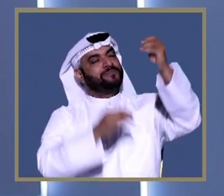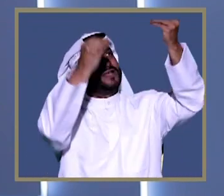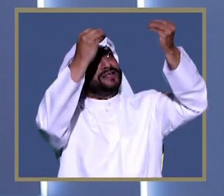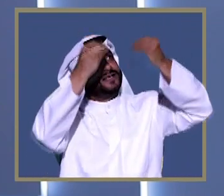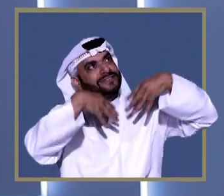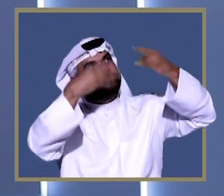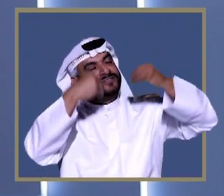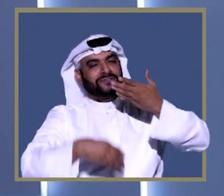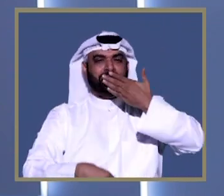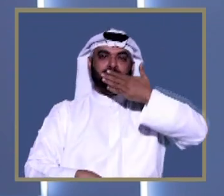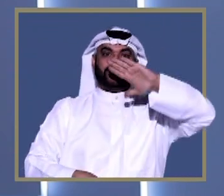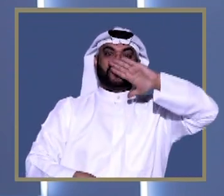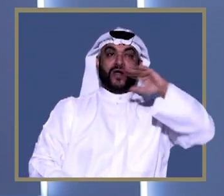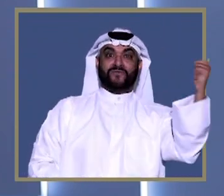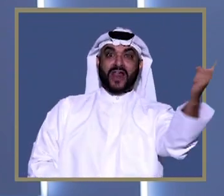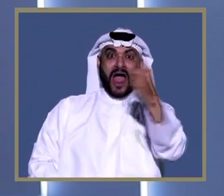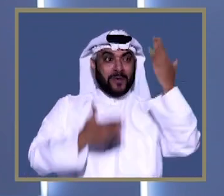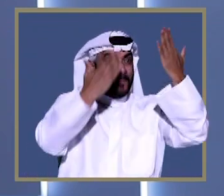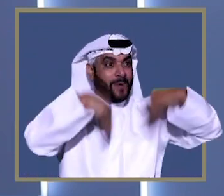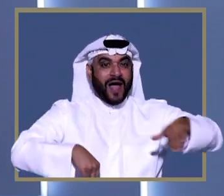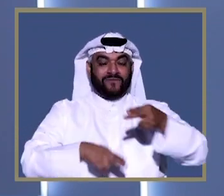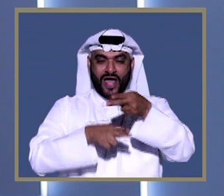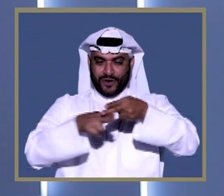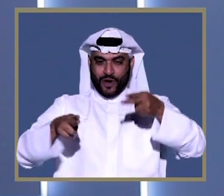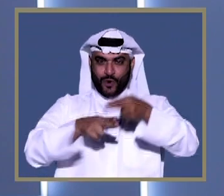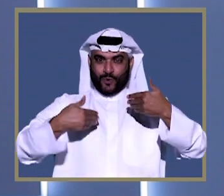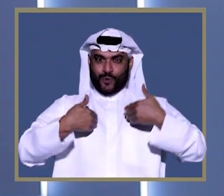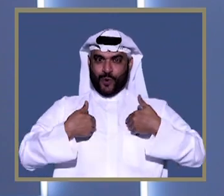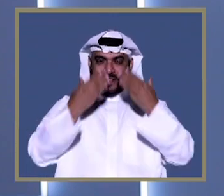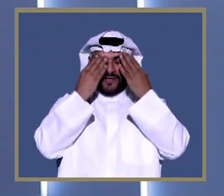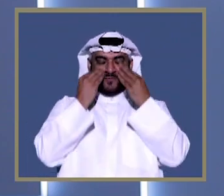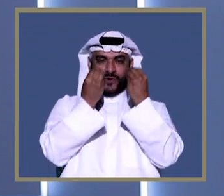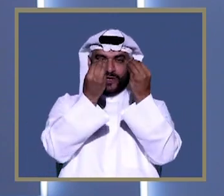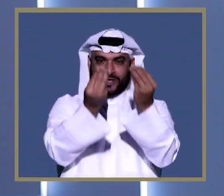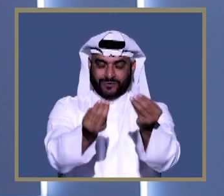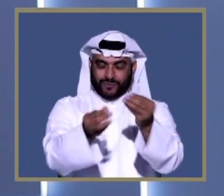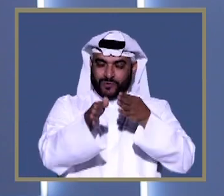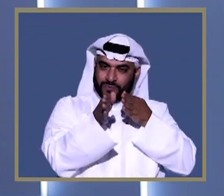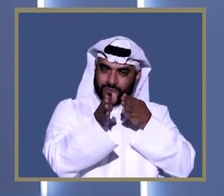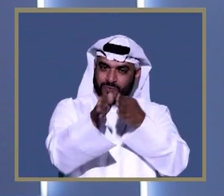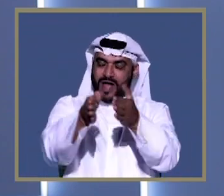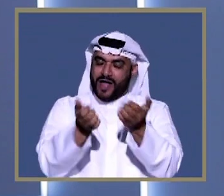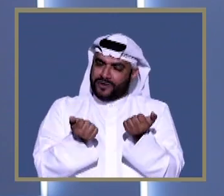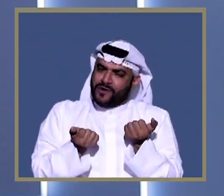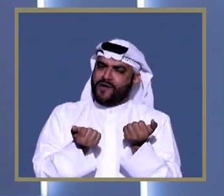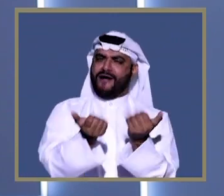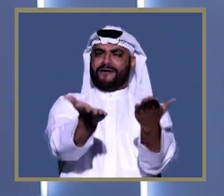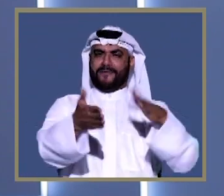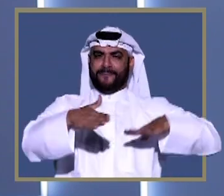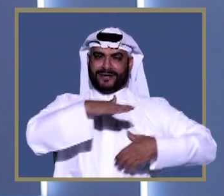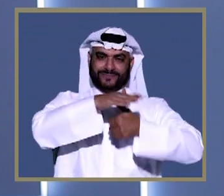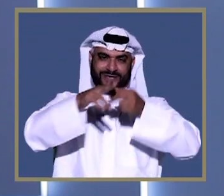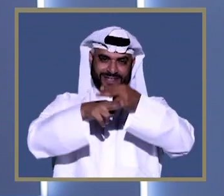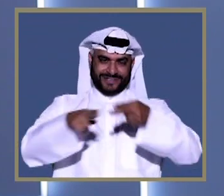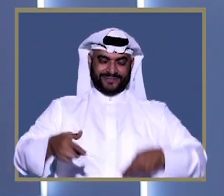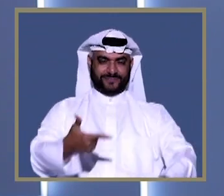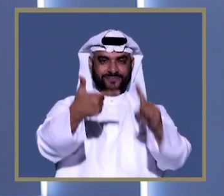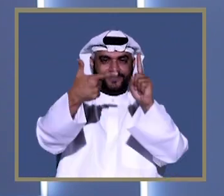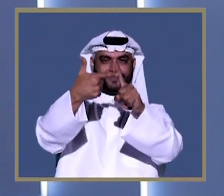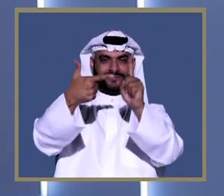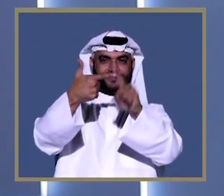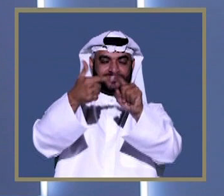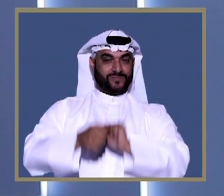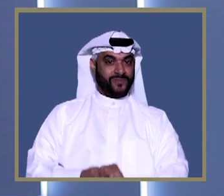نعمة نحسد عليها، لا توجد في كثير من بلدان العالم. نحن شعب يستحق، وأنتم أهل لهذا الكرم